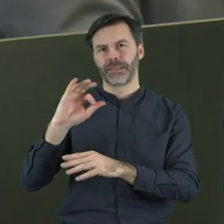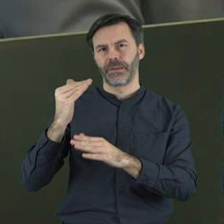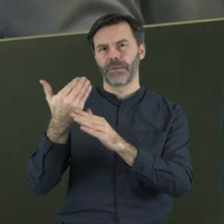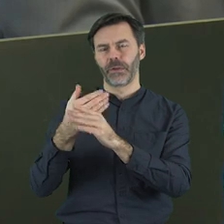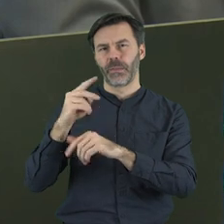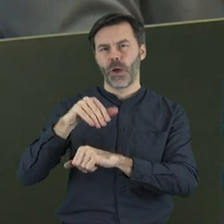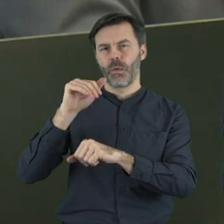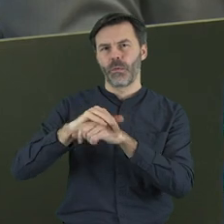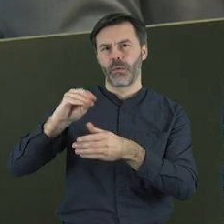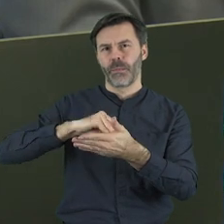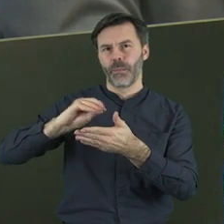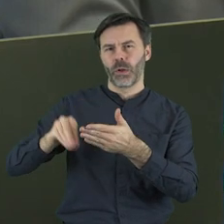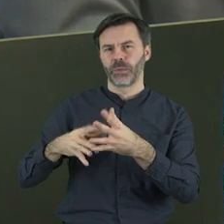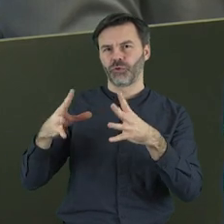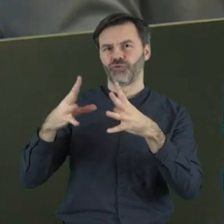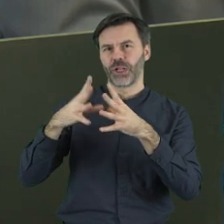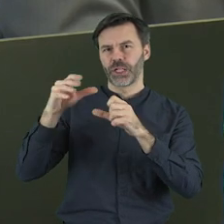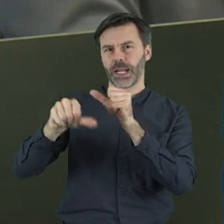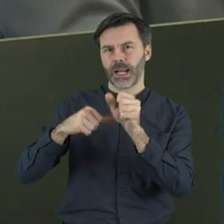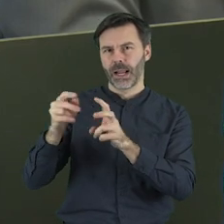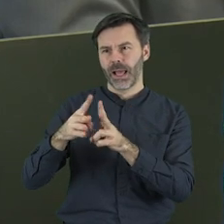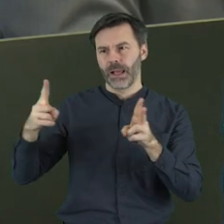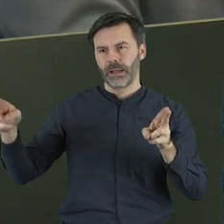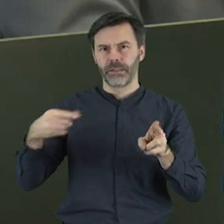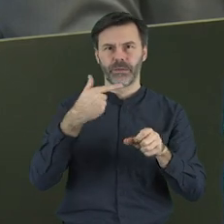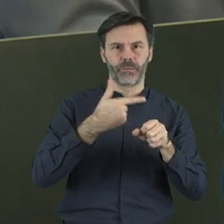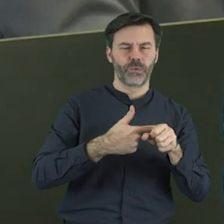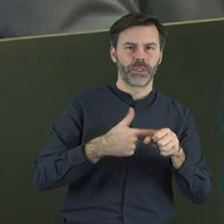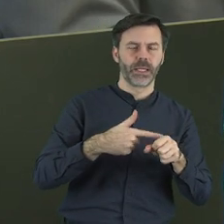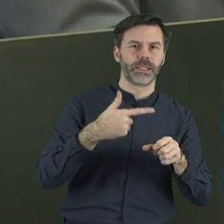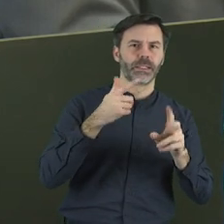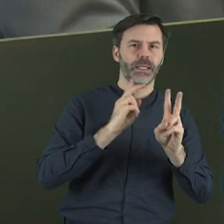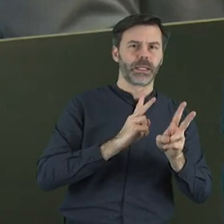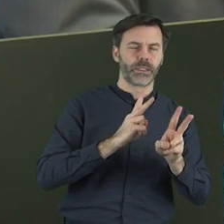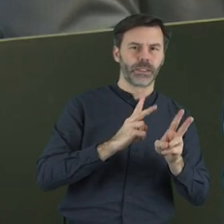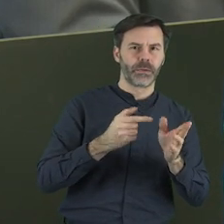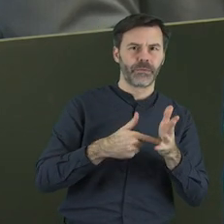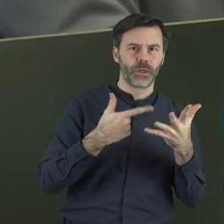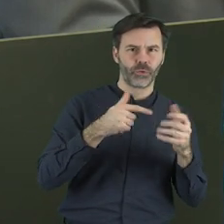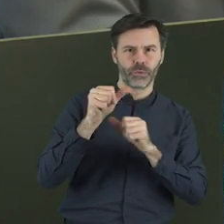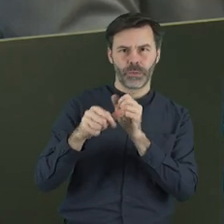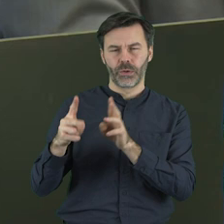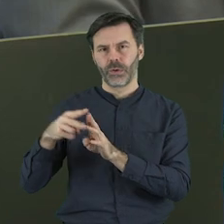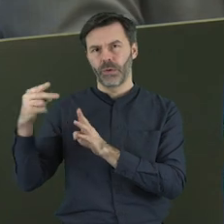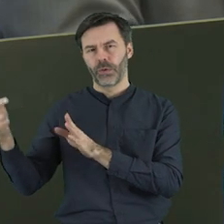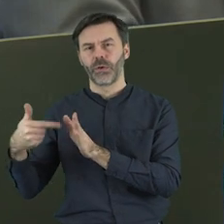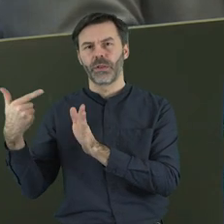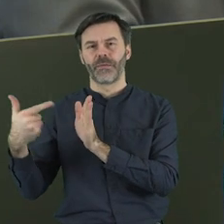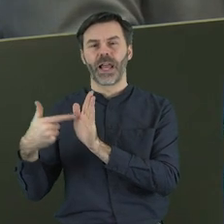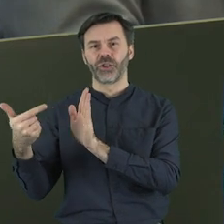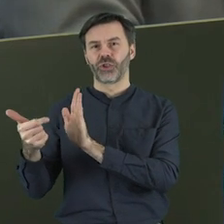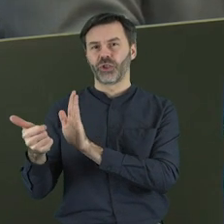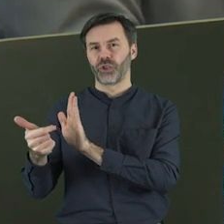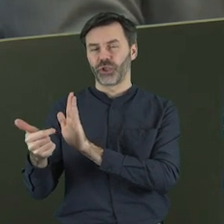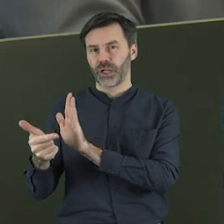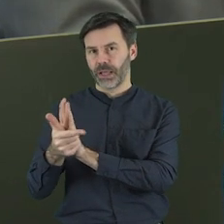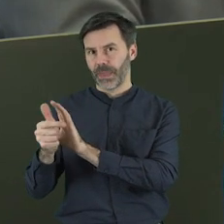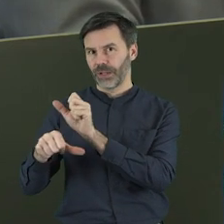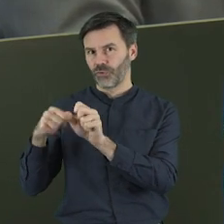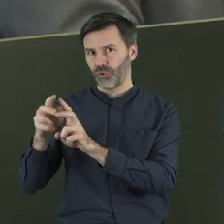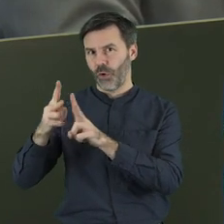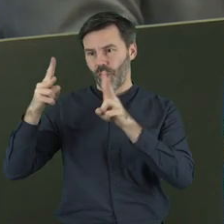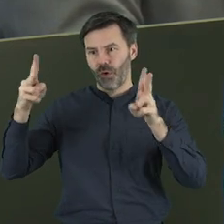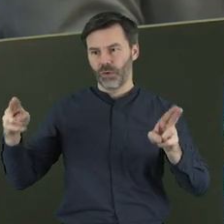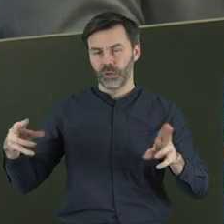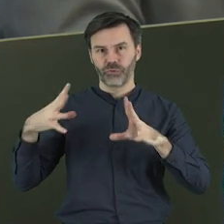20 listopada 2007 roku do dnia 30 listopada 2017 roku. Po upływie